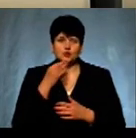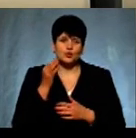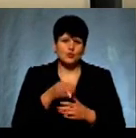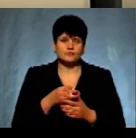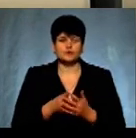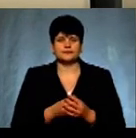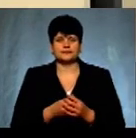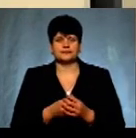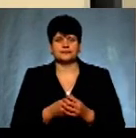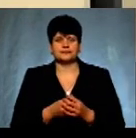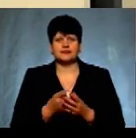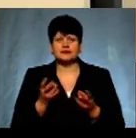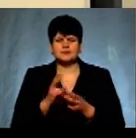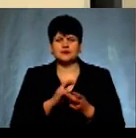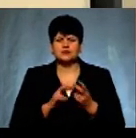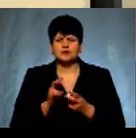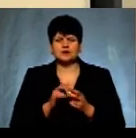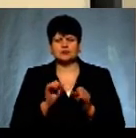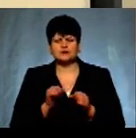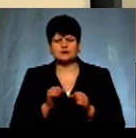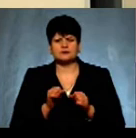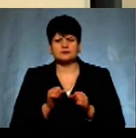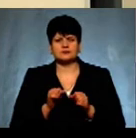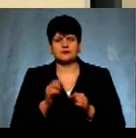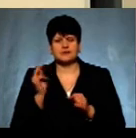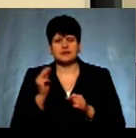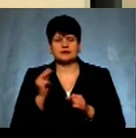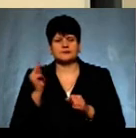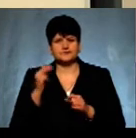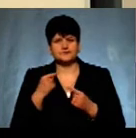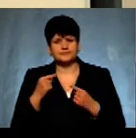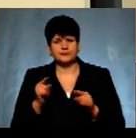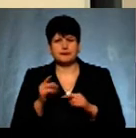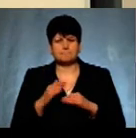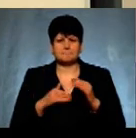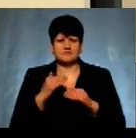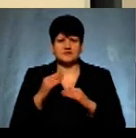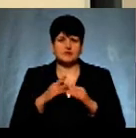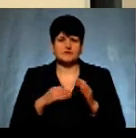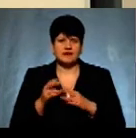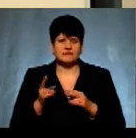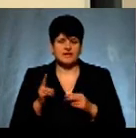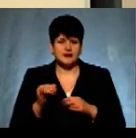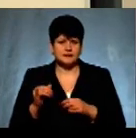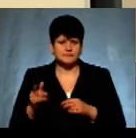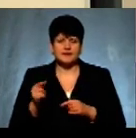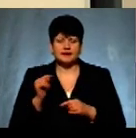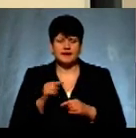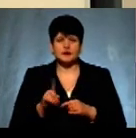досвіду. Треба підшукувати якісь можливості проходження там чи стажування, чи підвищення кваліфікації, тобто десь вже так,